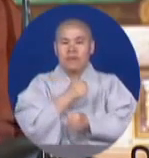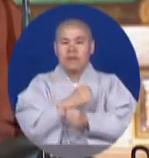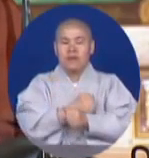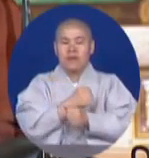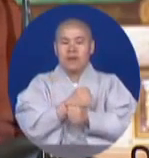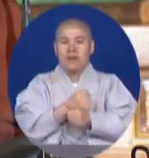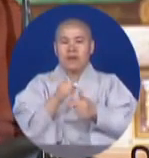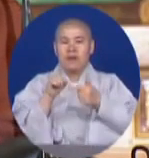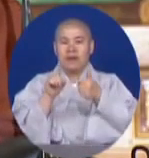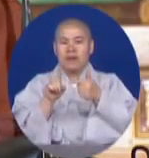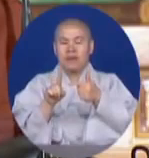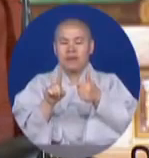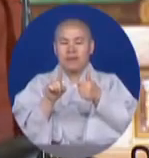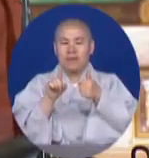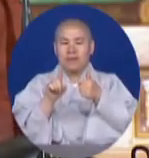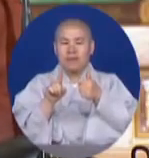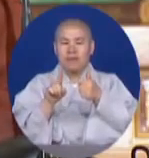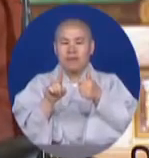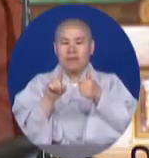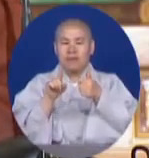망능요로다